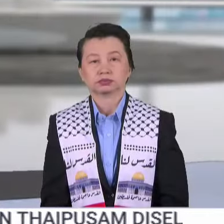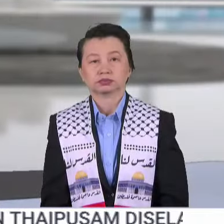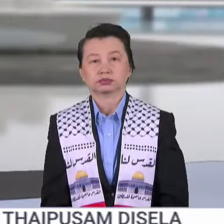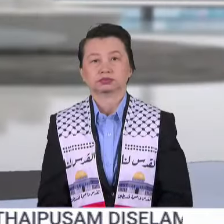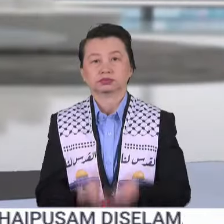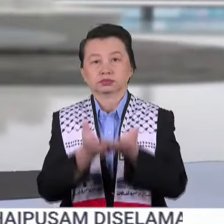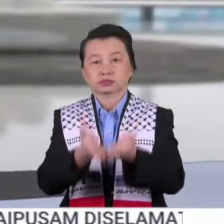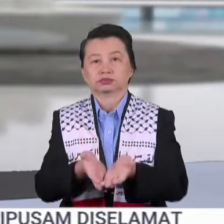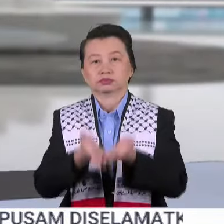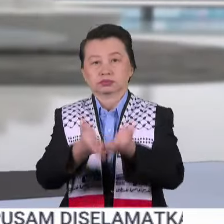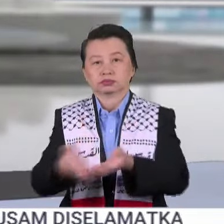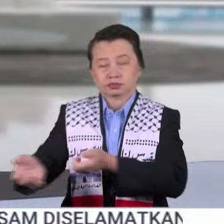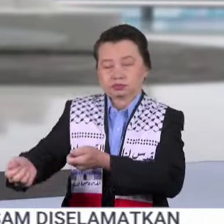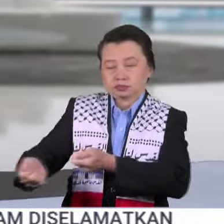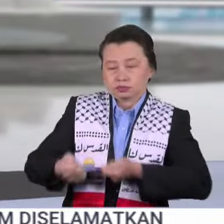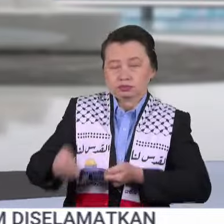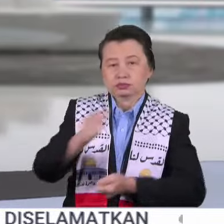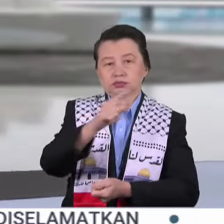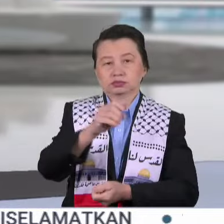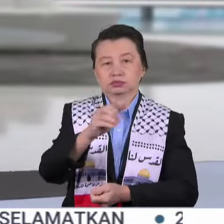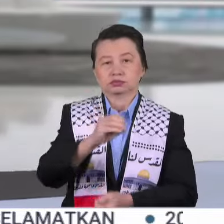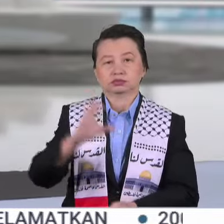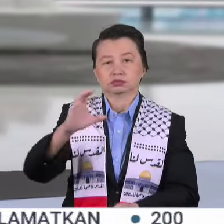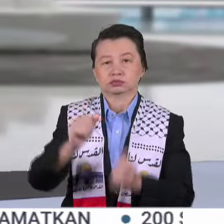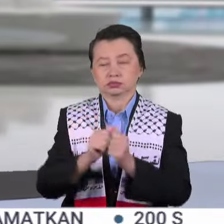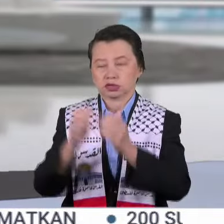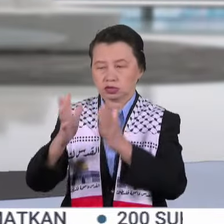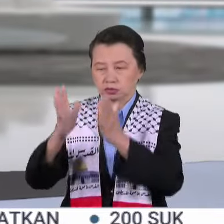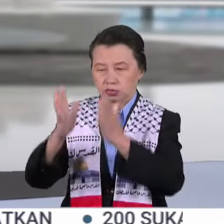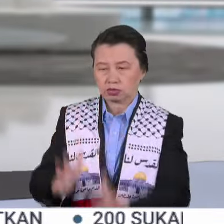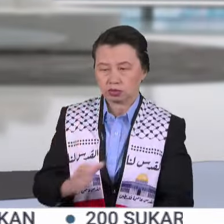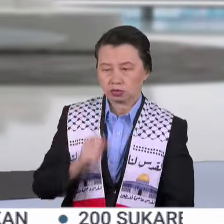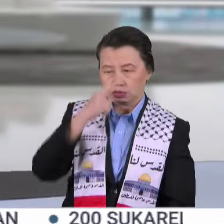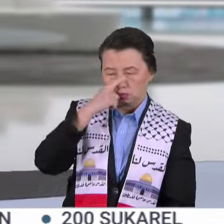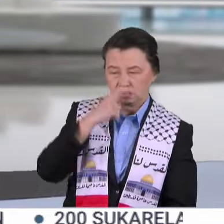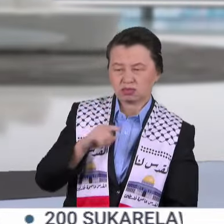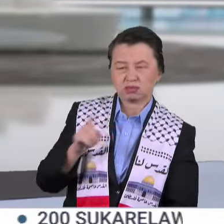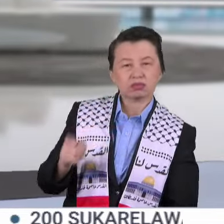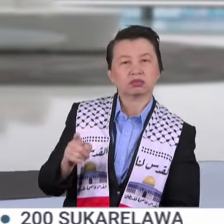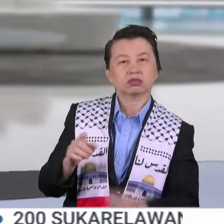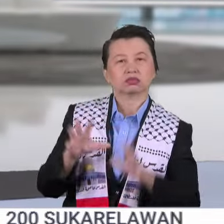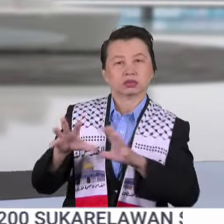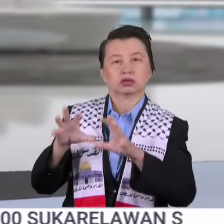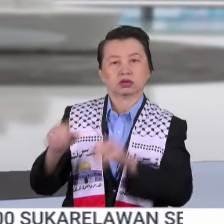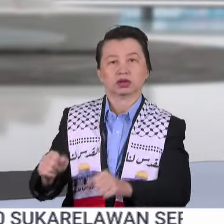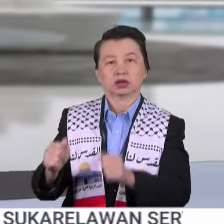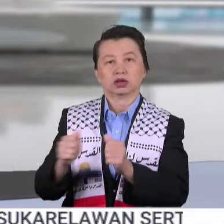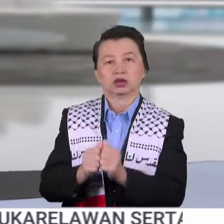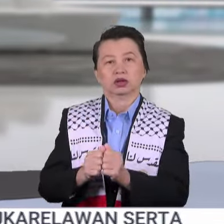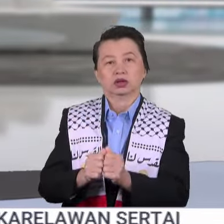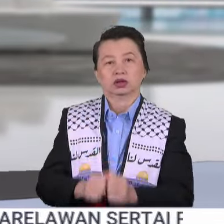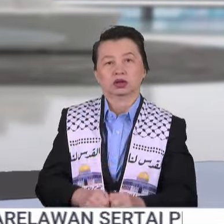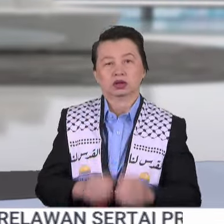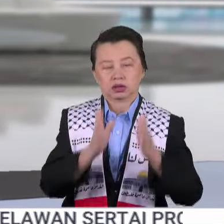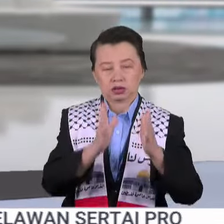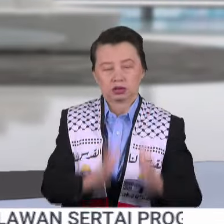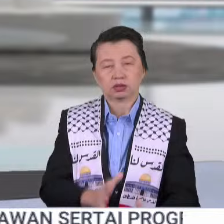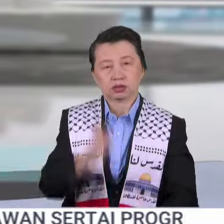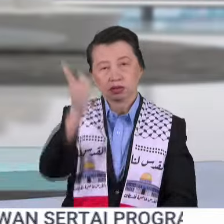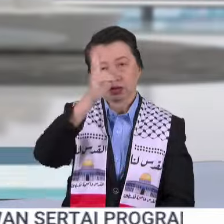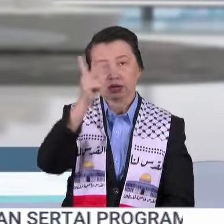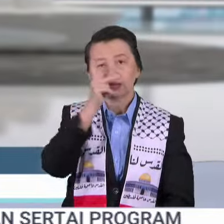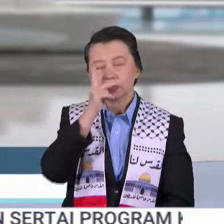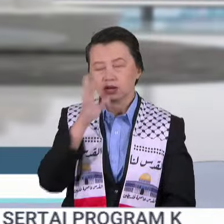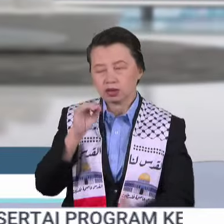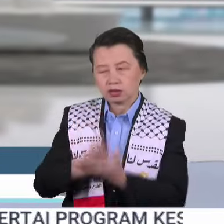Sebuah bot pukat tunda Zon C bersama 5 kru warga Thailand ditahan cawangan konservasi dan pelindungan perikanan Kuala Kedah. Mereka dipercayai